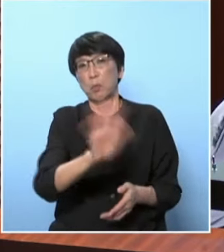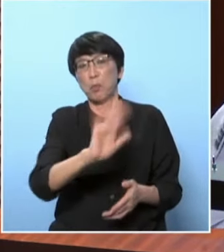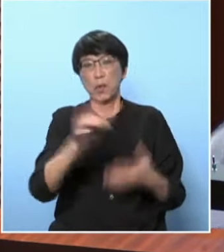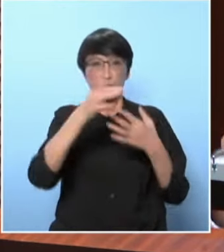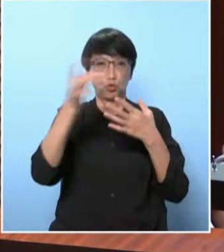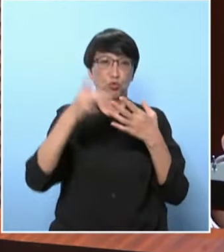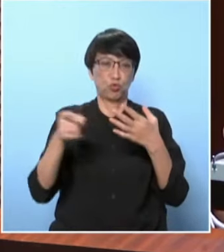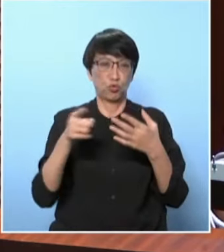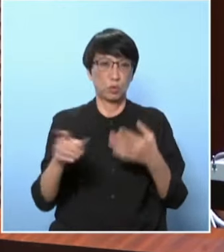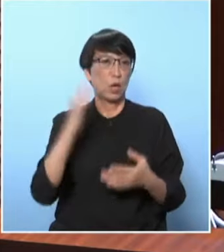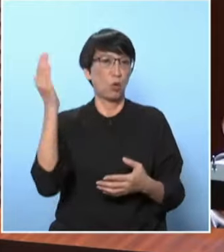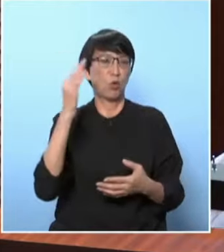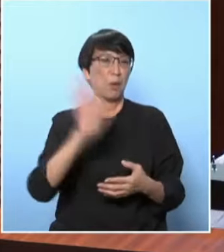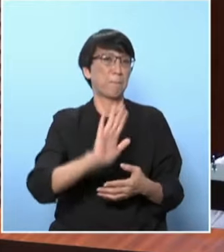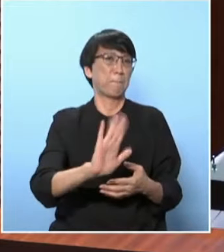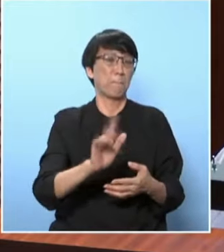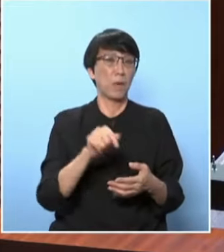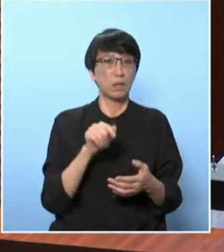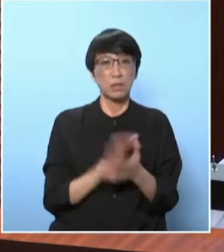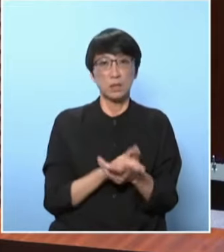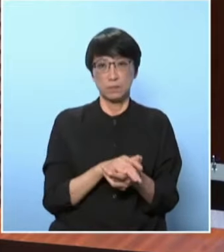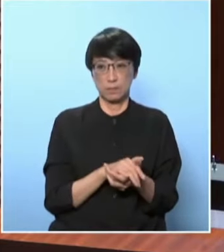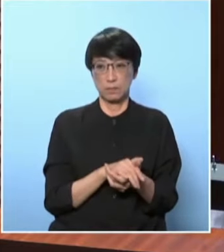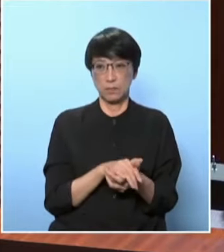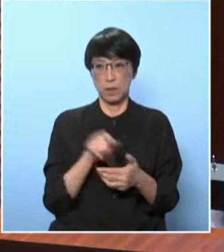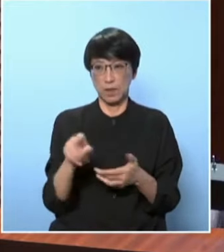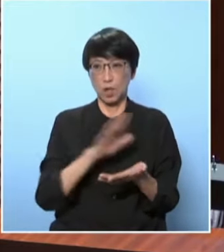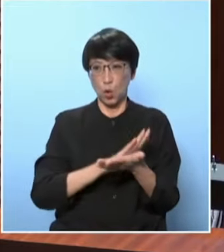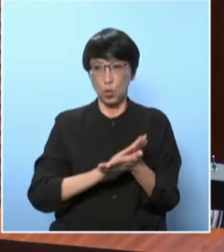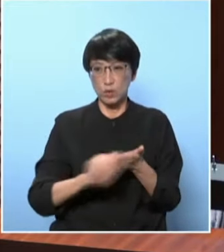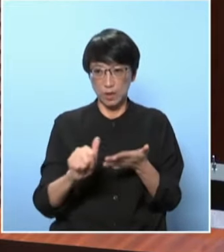選擇去旅行，即係呢個